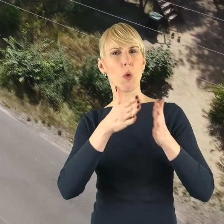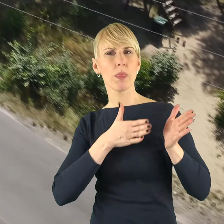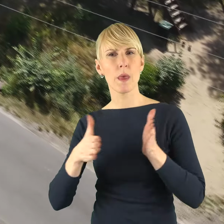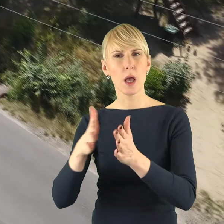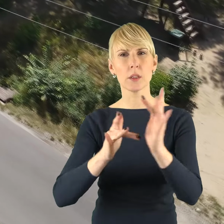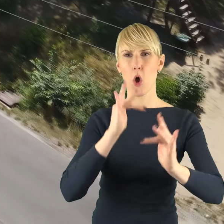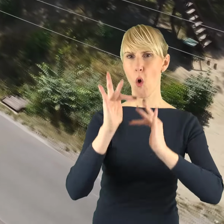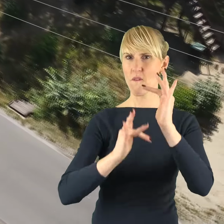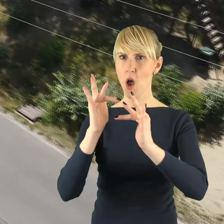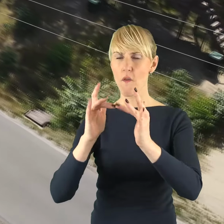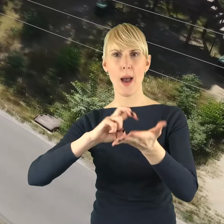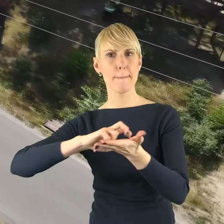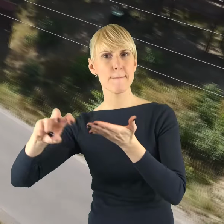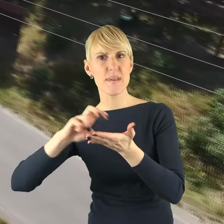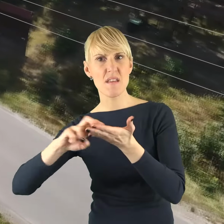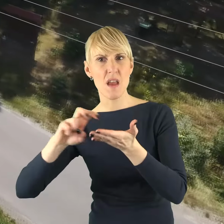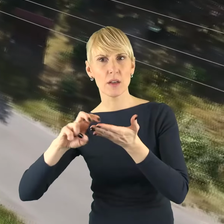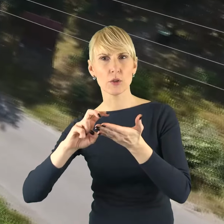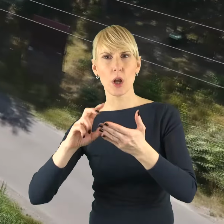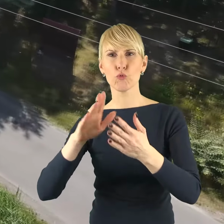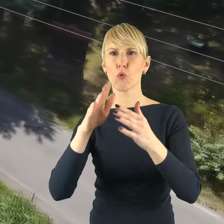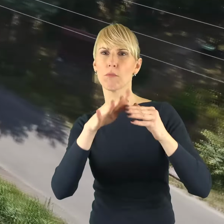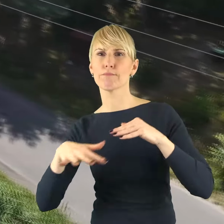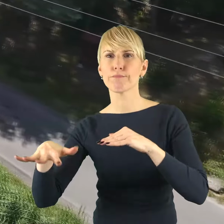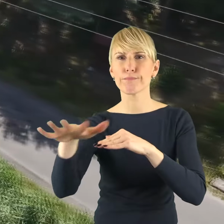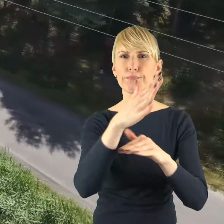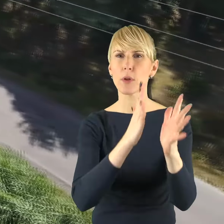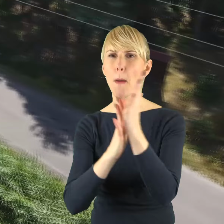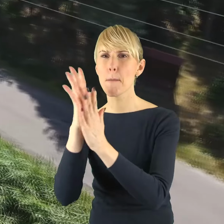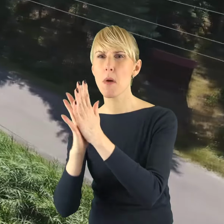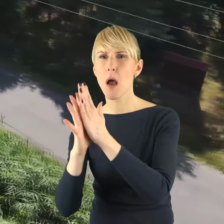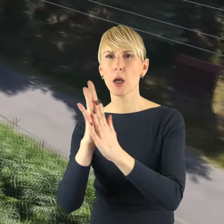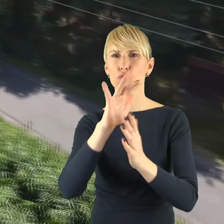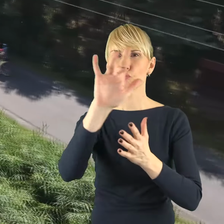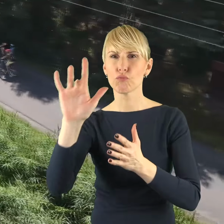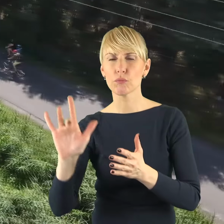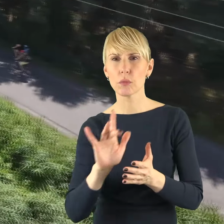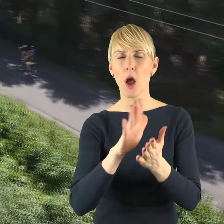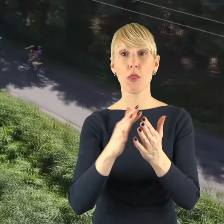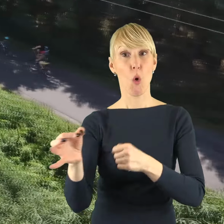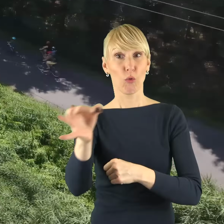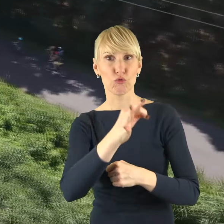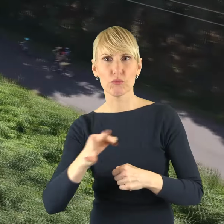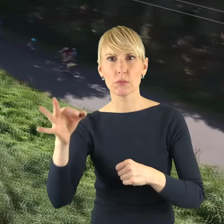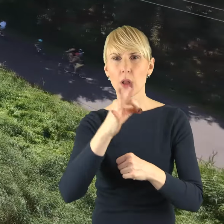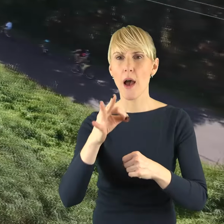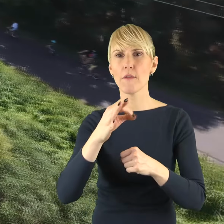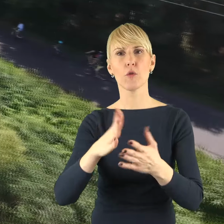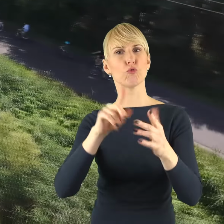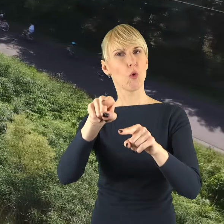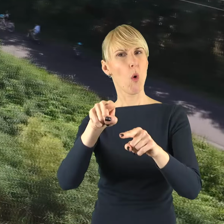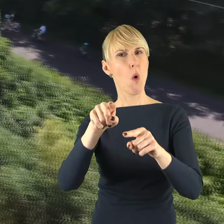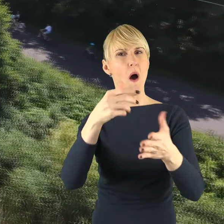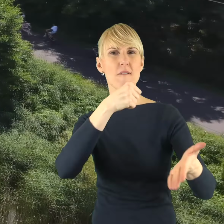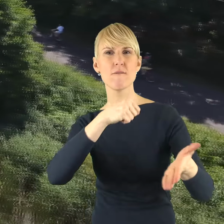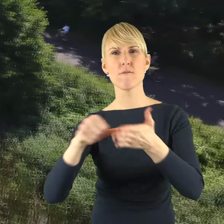Liczne trasy rowerowe i piesze wśród rozległych polan, lasów i stawów stanowią